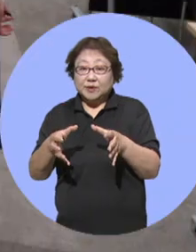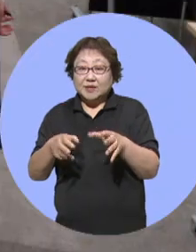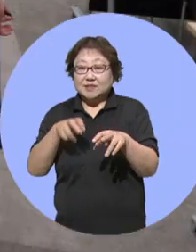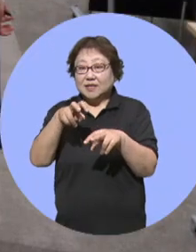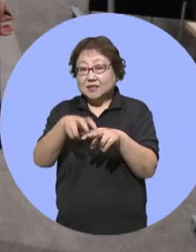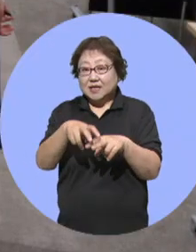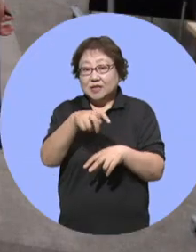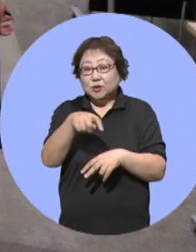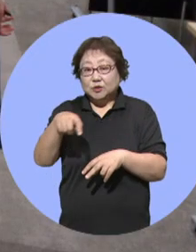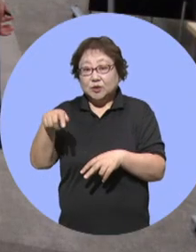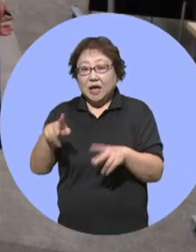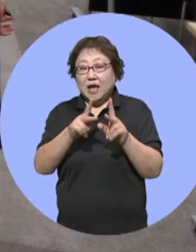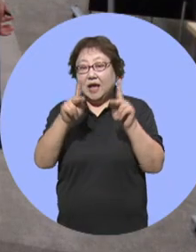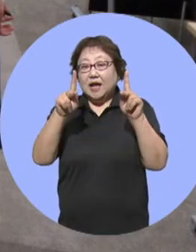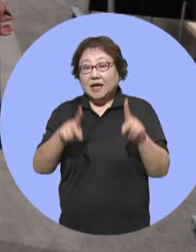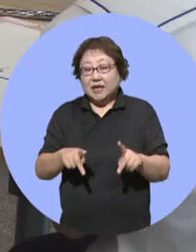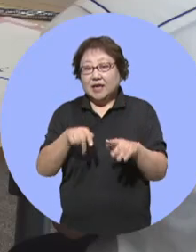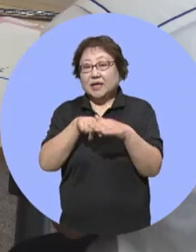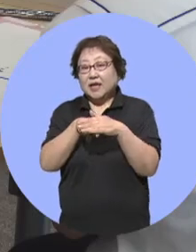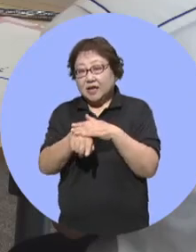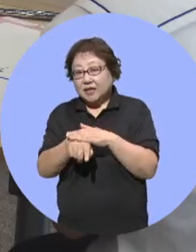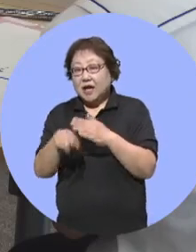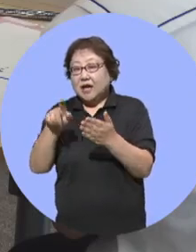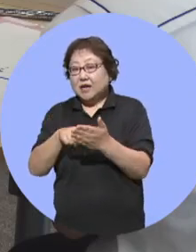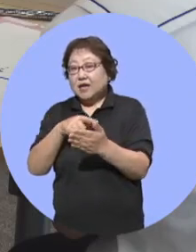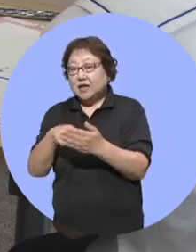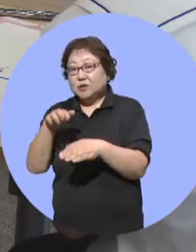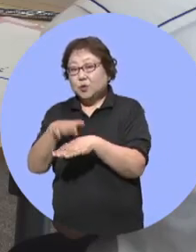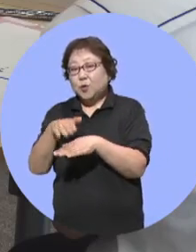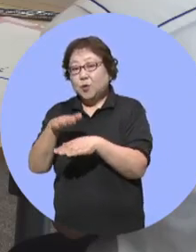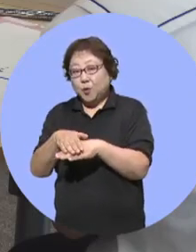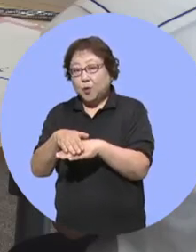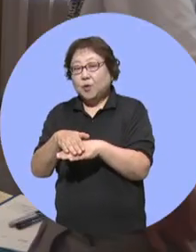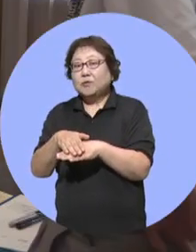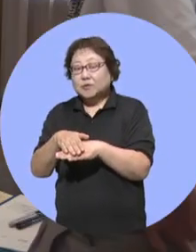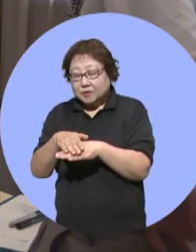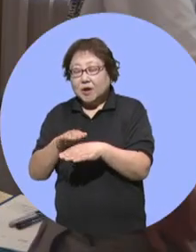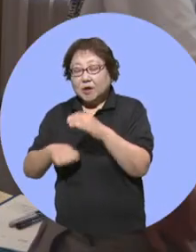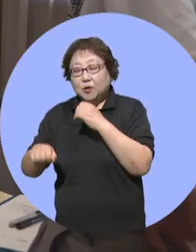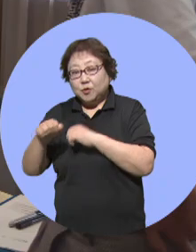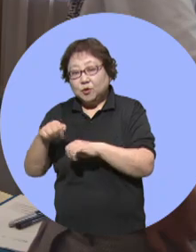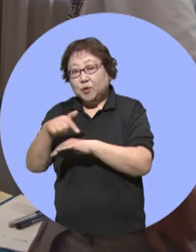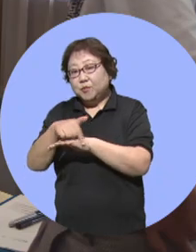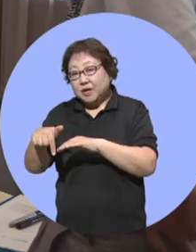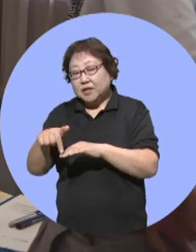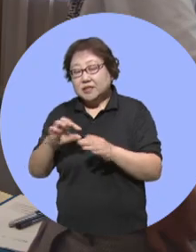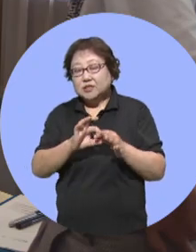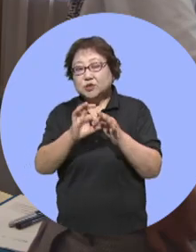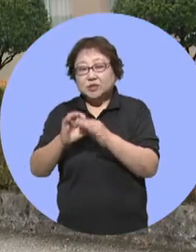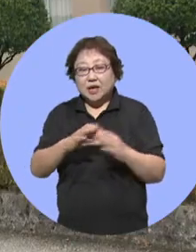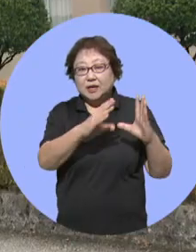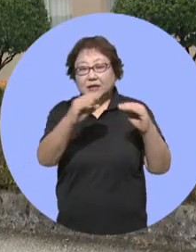で課題、要因、解決策、アクションプランなどについて話し合いました。